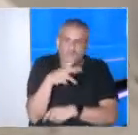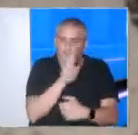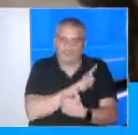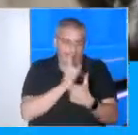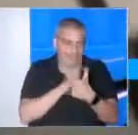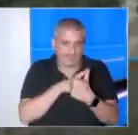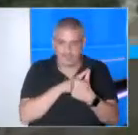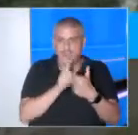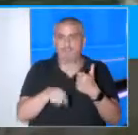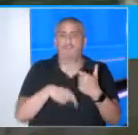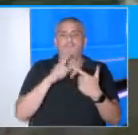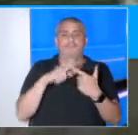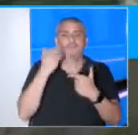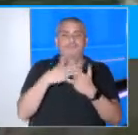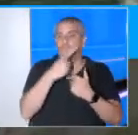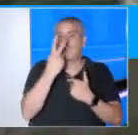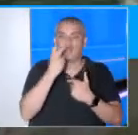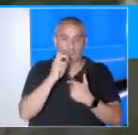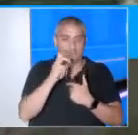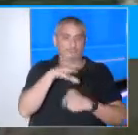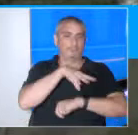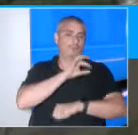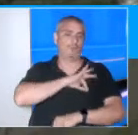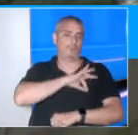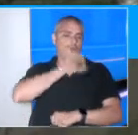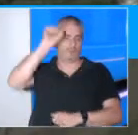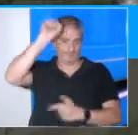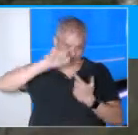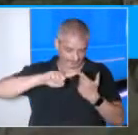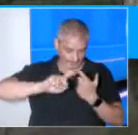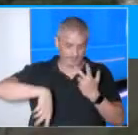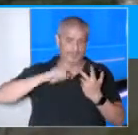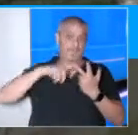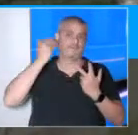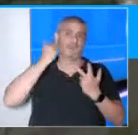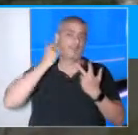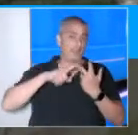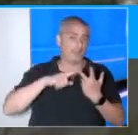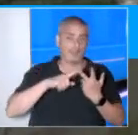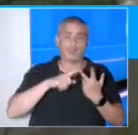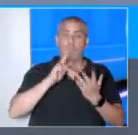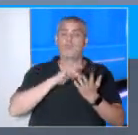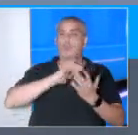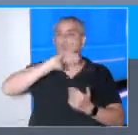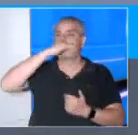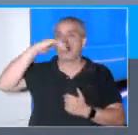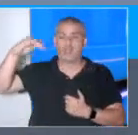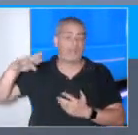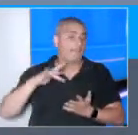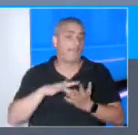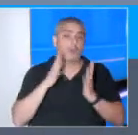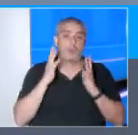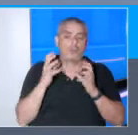הבריטים, ולקראת סוף המאה ה-20 הסובייטים, ואחר כך האמריקאים, מקום הררי, מקום